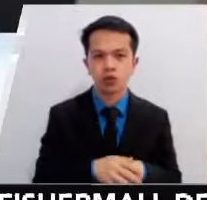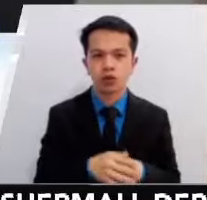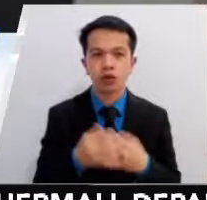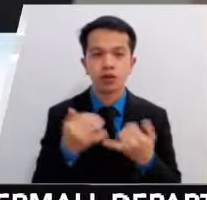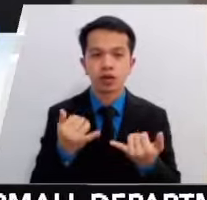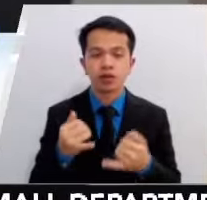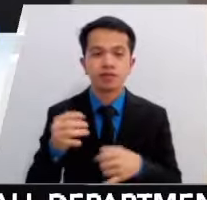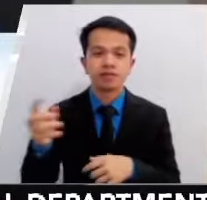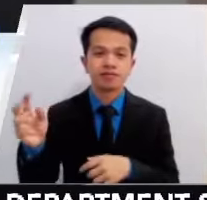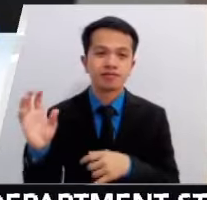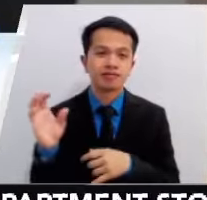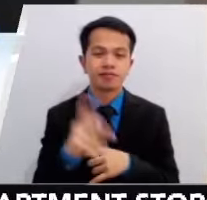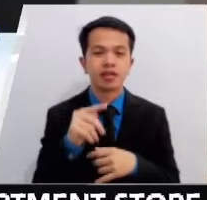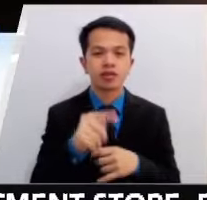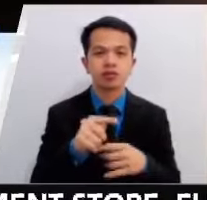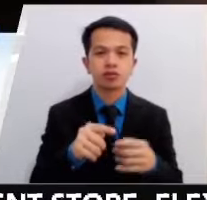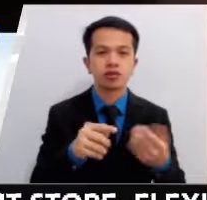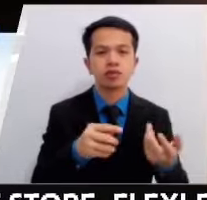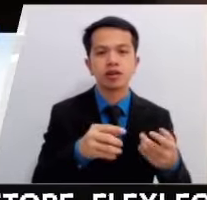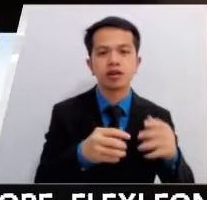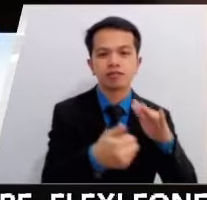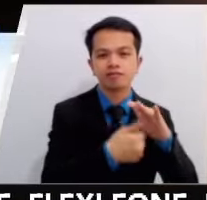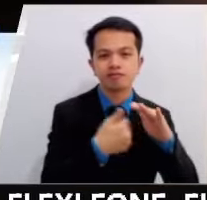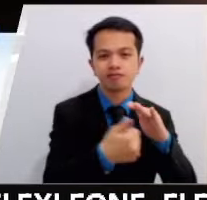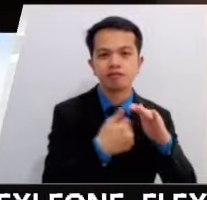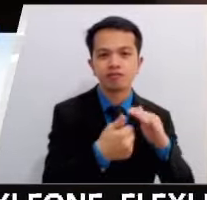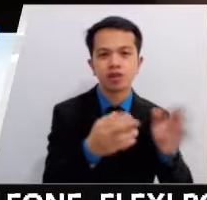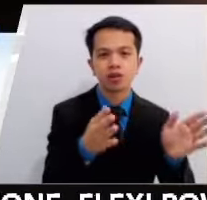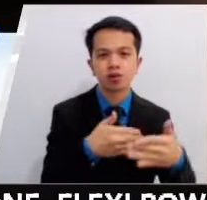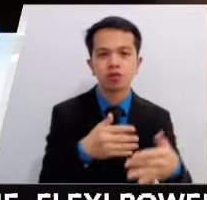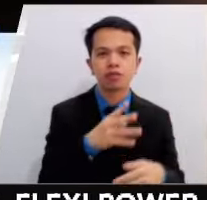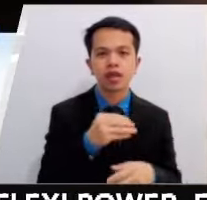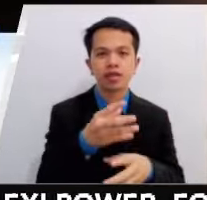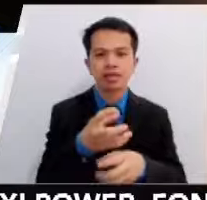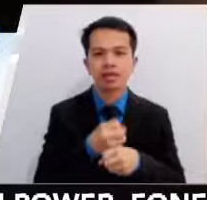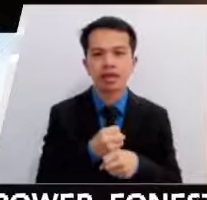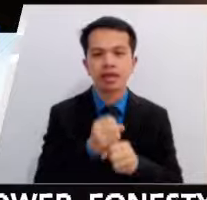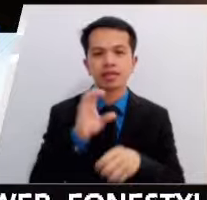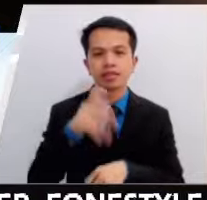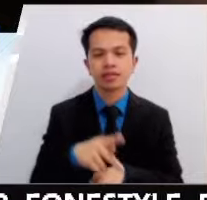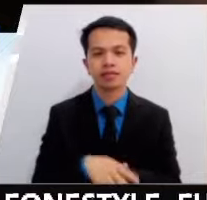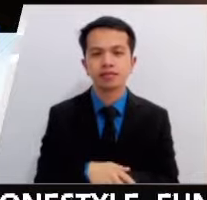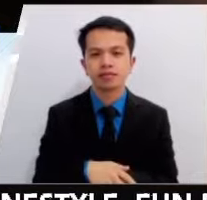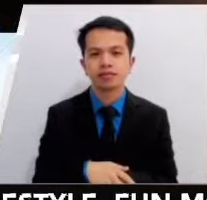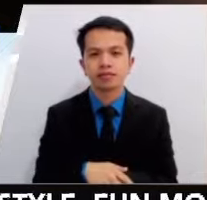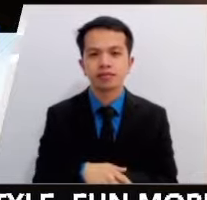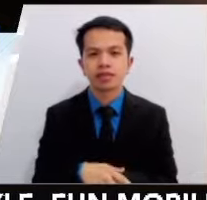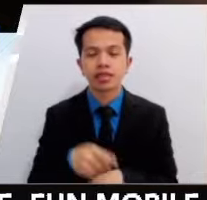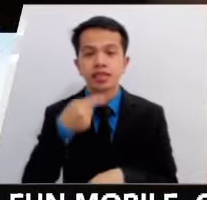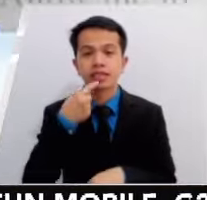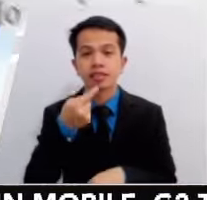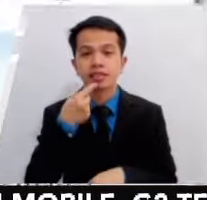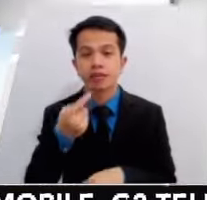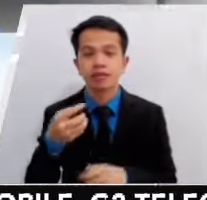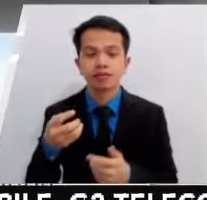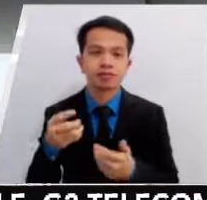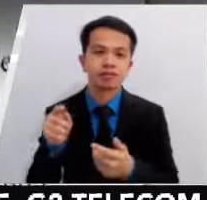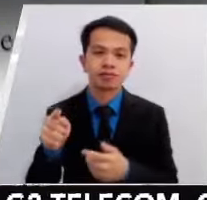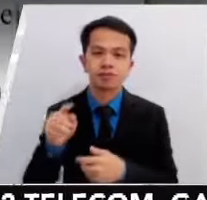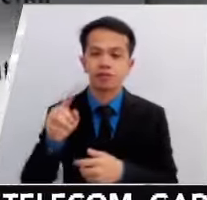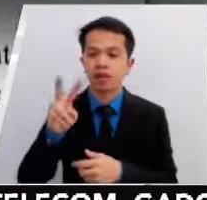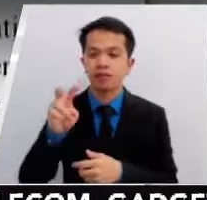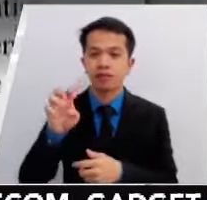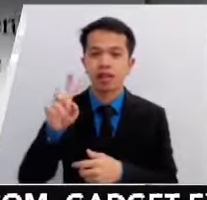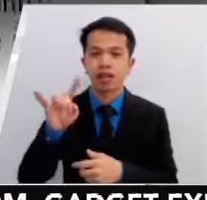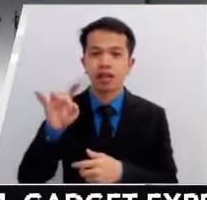room, pati na ang pagkuha umano sa cellphone ni Lopez. Ayon kay Secretary General Reginald Velasco, hindi totoo na